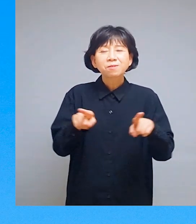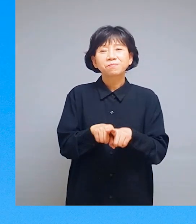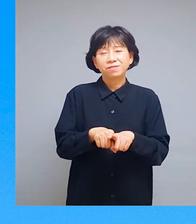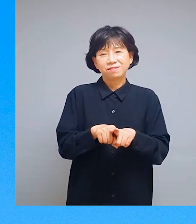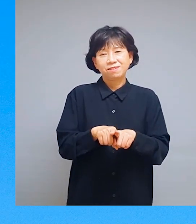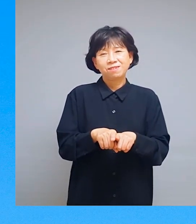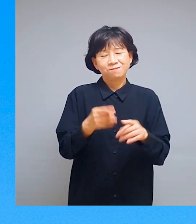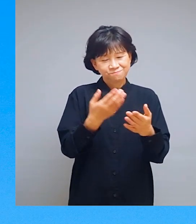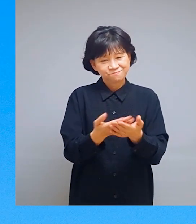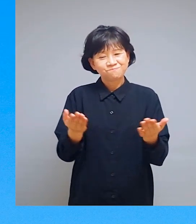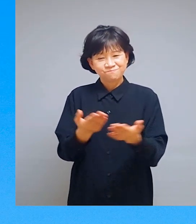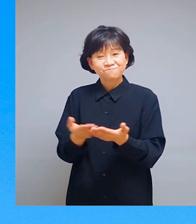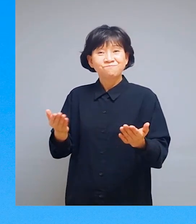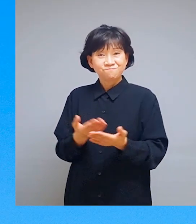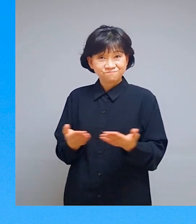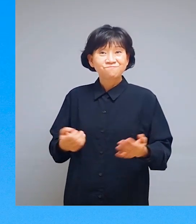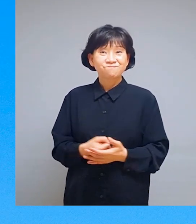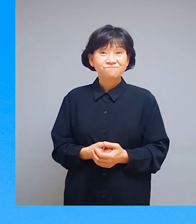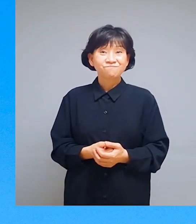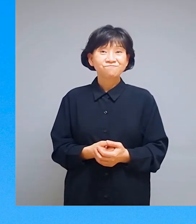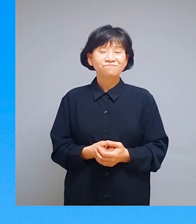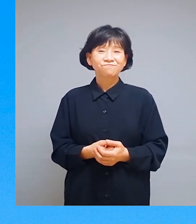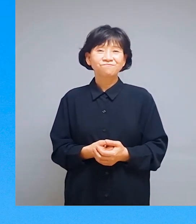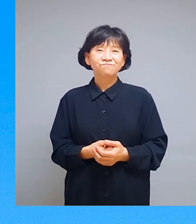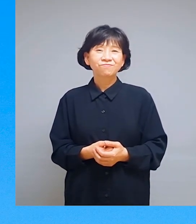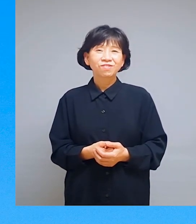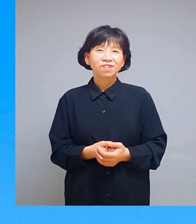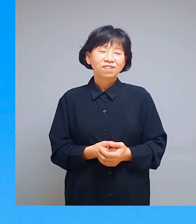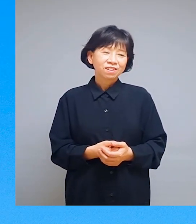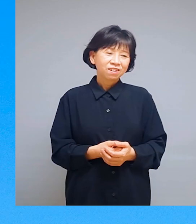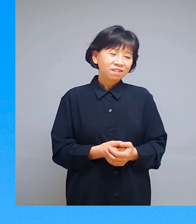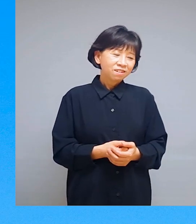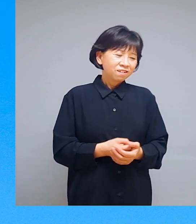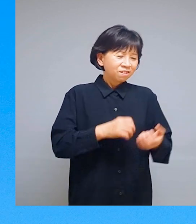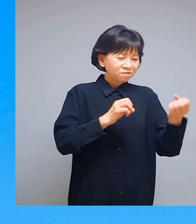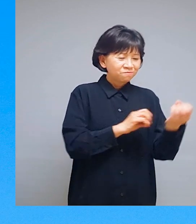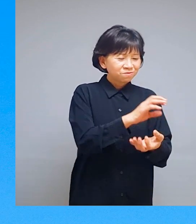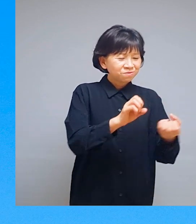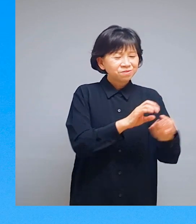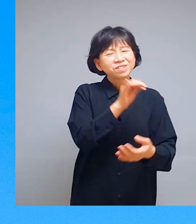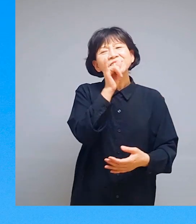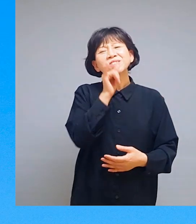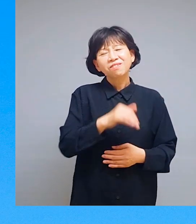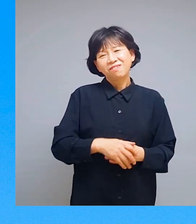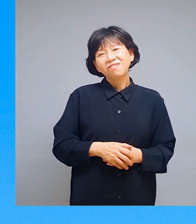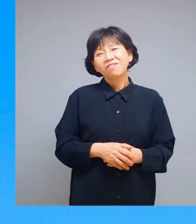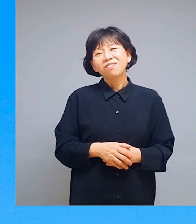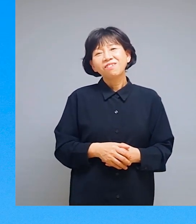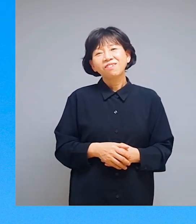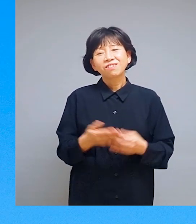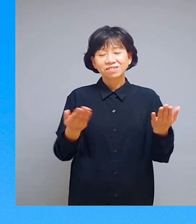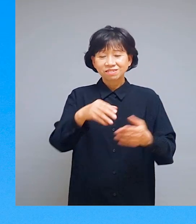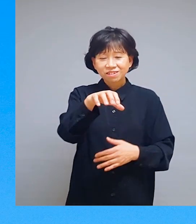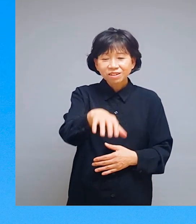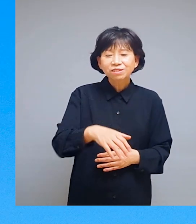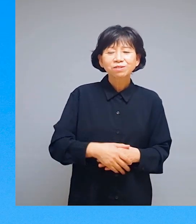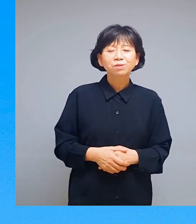나누십시오. 물론 어딜 가나 속 시끄럽게 하는 사람이 있어요.